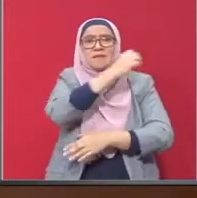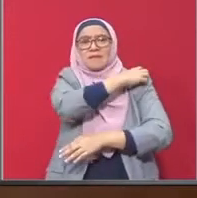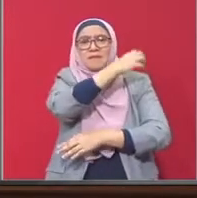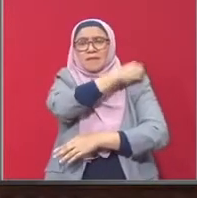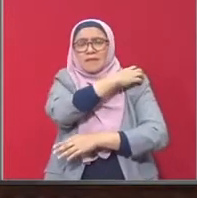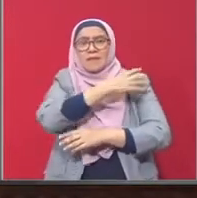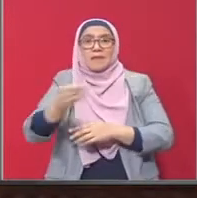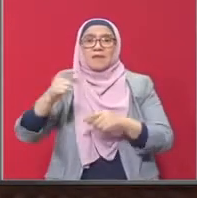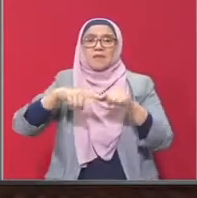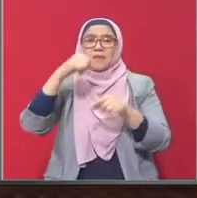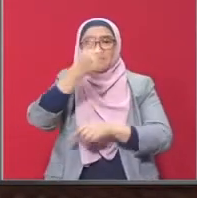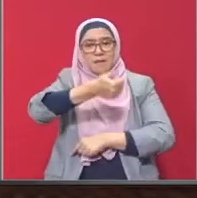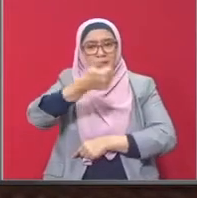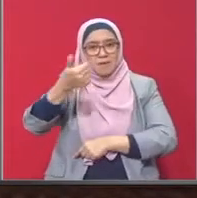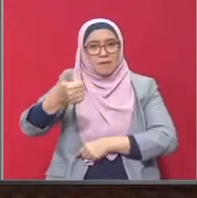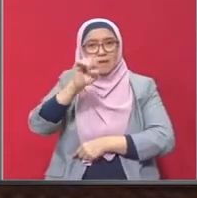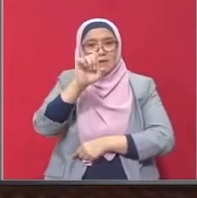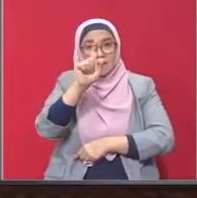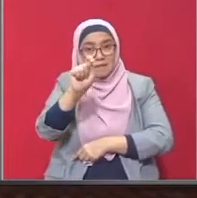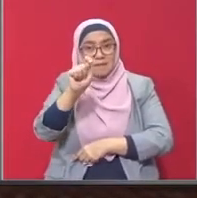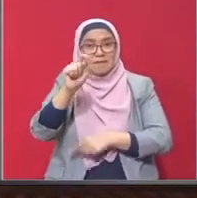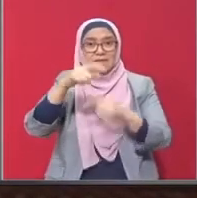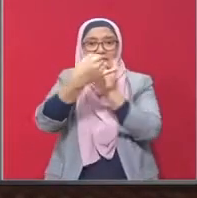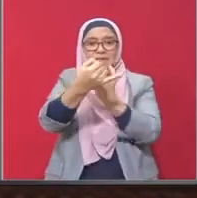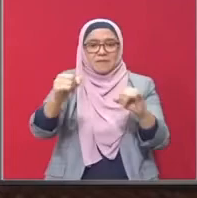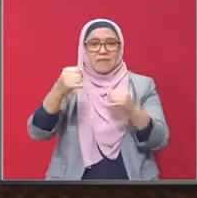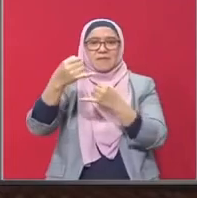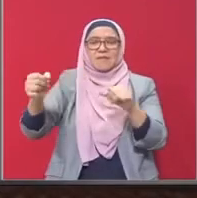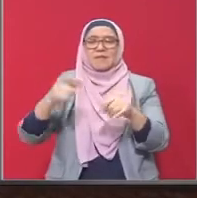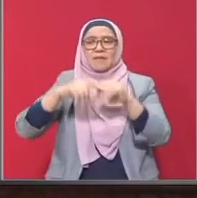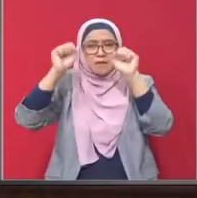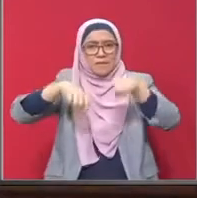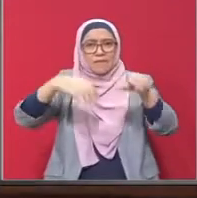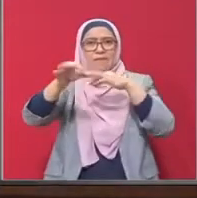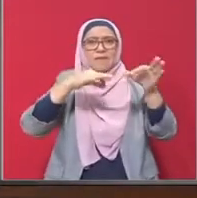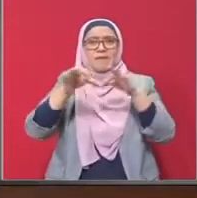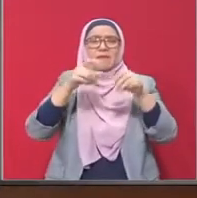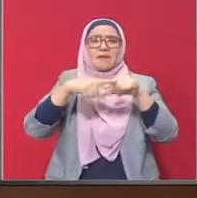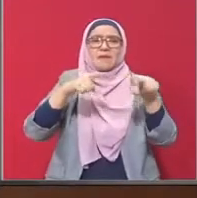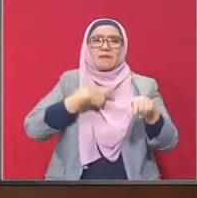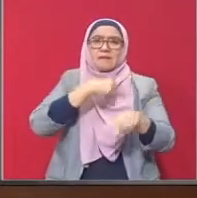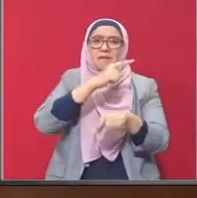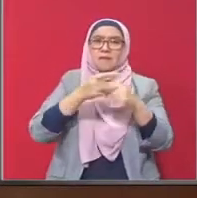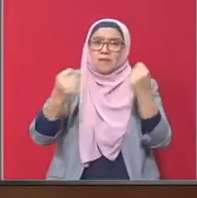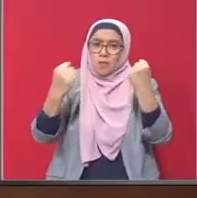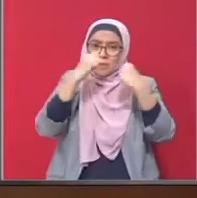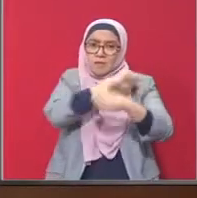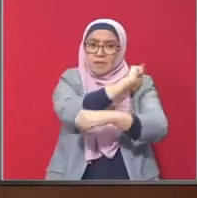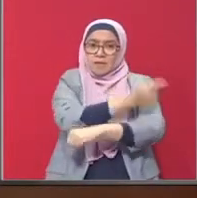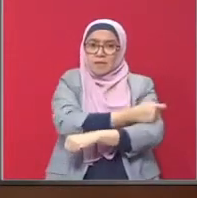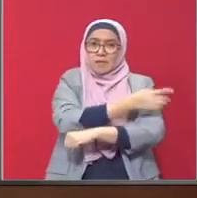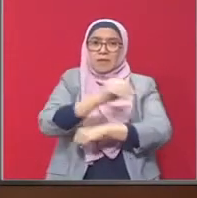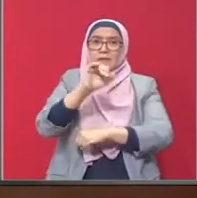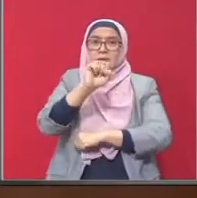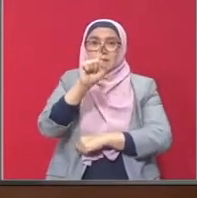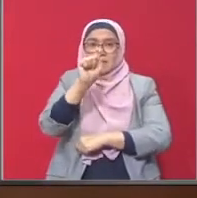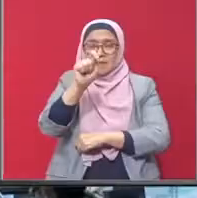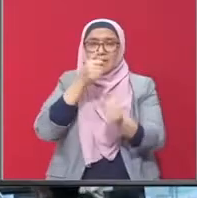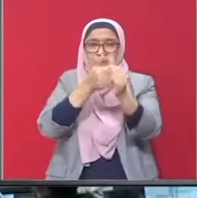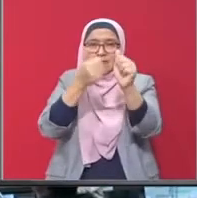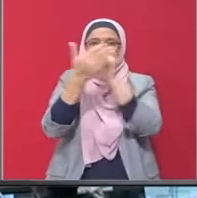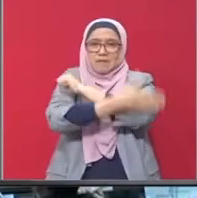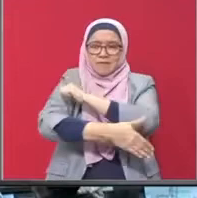Kalau boleh silnya tekan kekuatan tenaga-tenaga dan juga SC disetiap mengikut setiap Negeri Suka sih